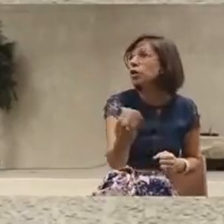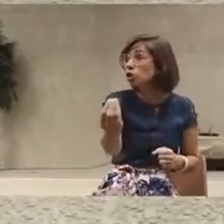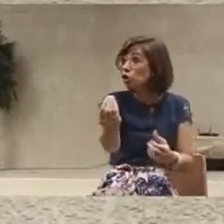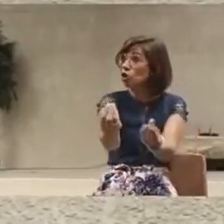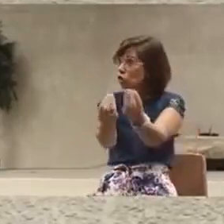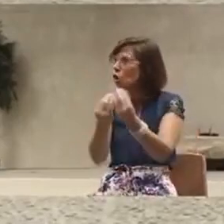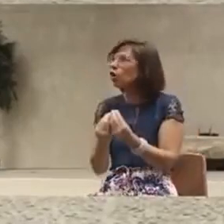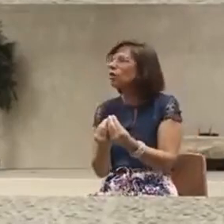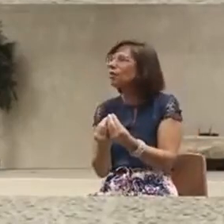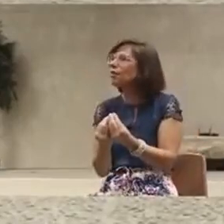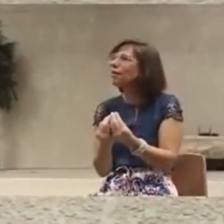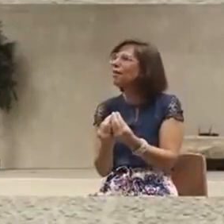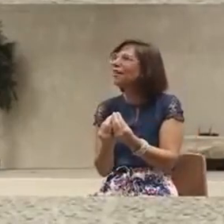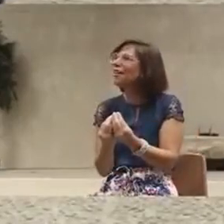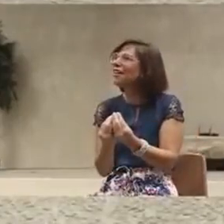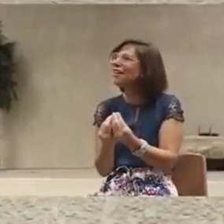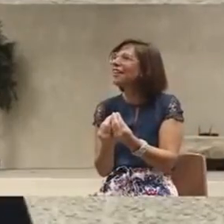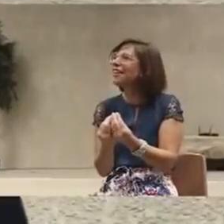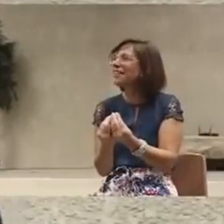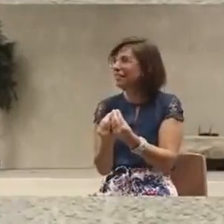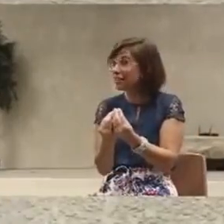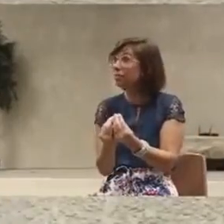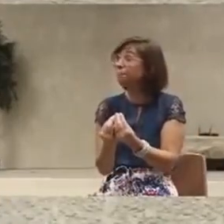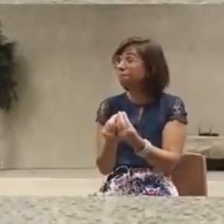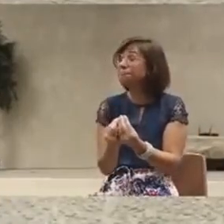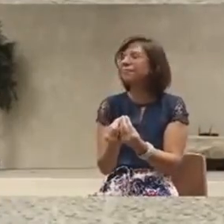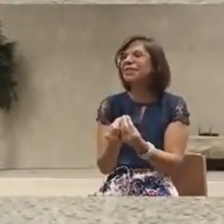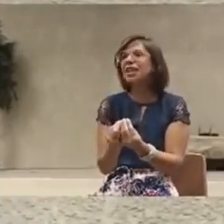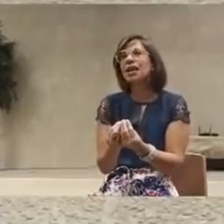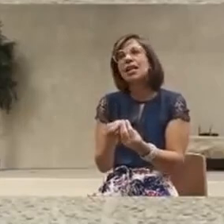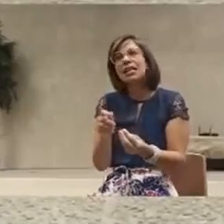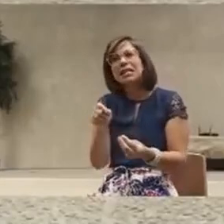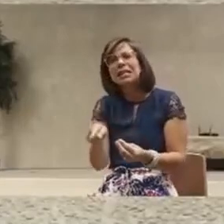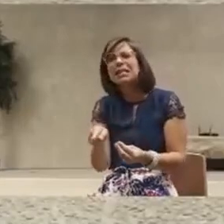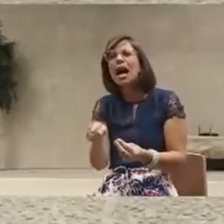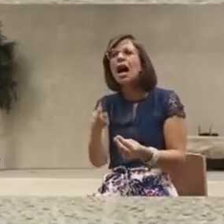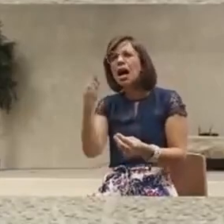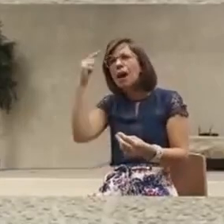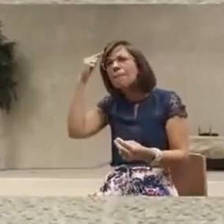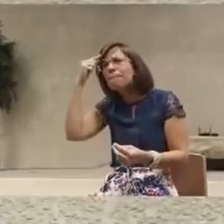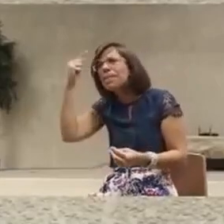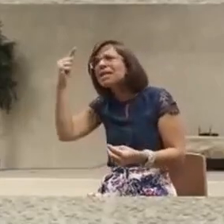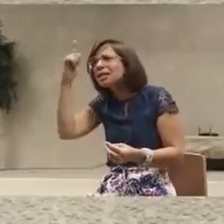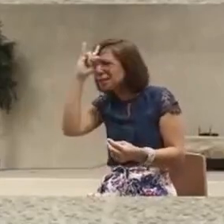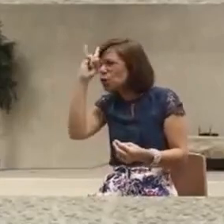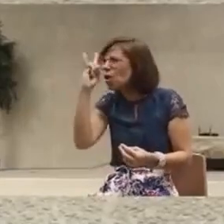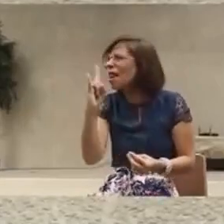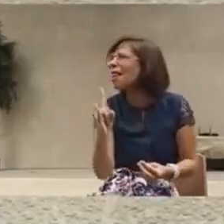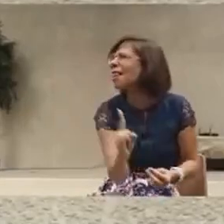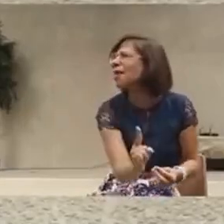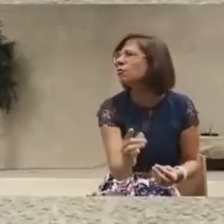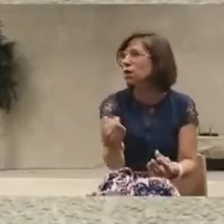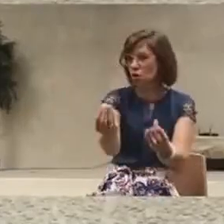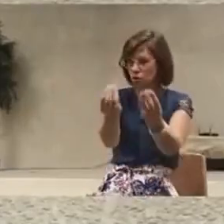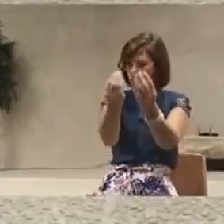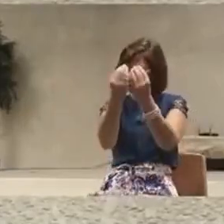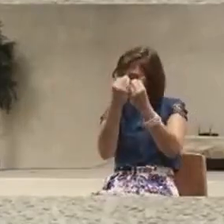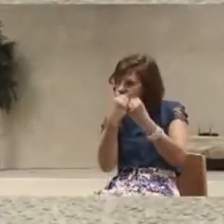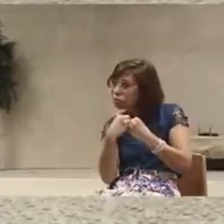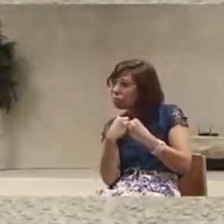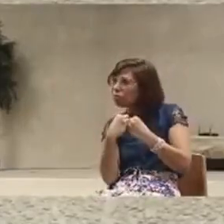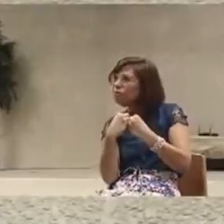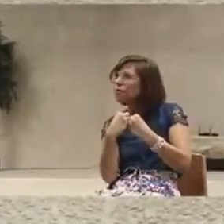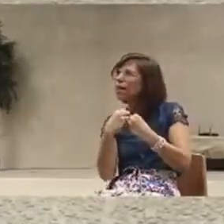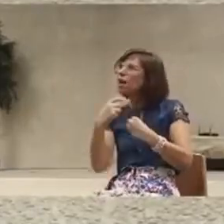toi. Non, ce sont les pensées de l'ennemi, de la chair, qui viennent d'extérieur.